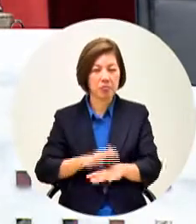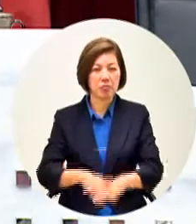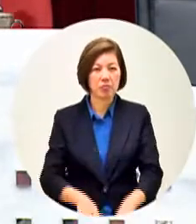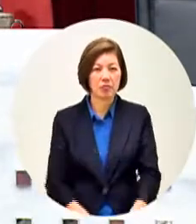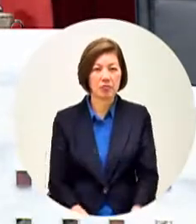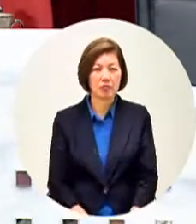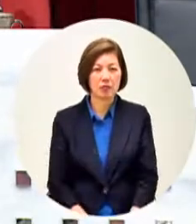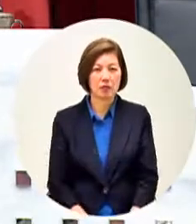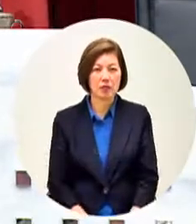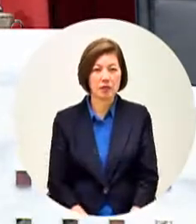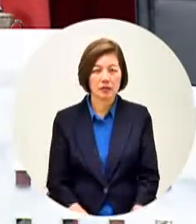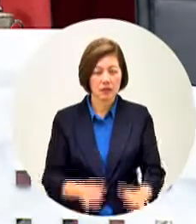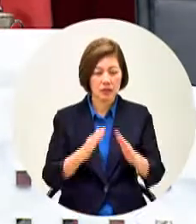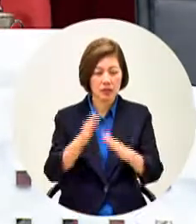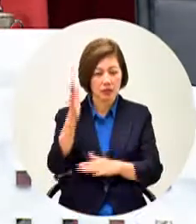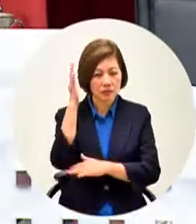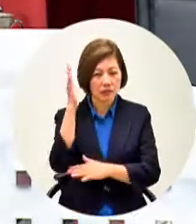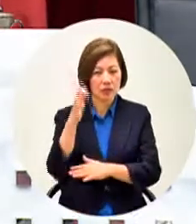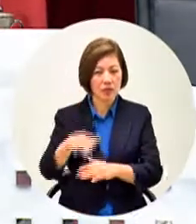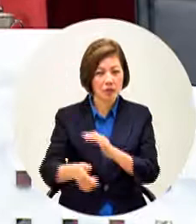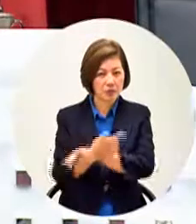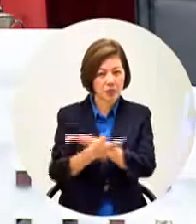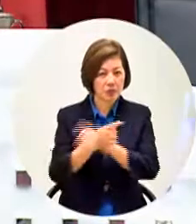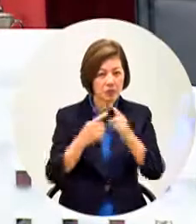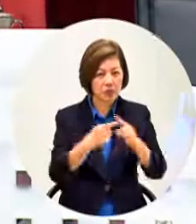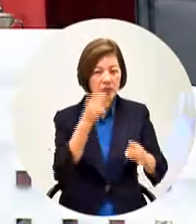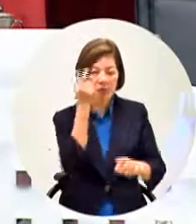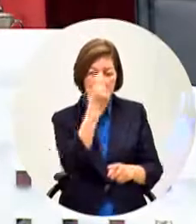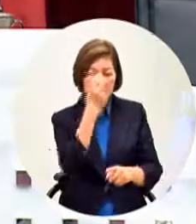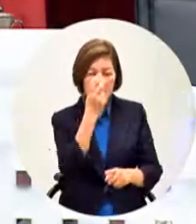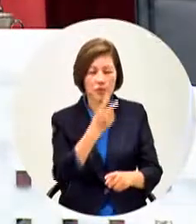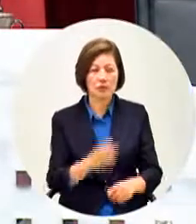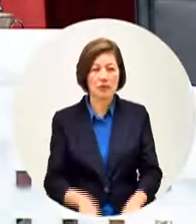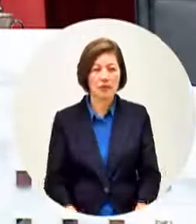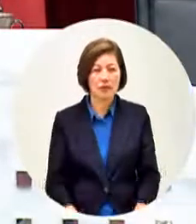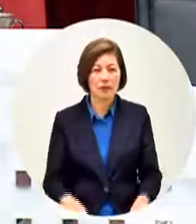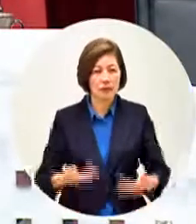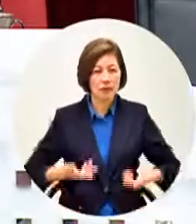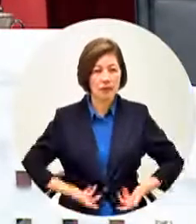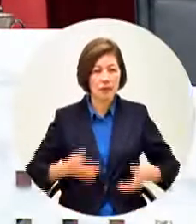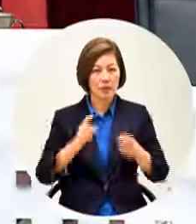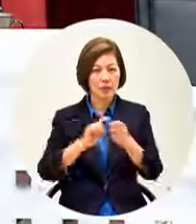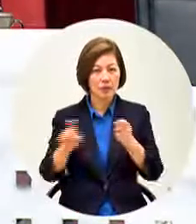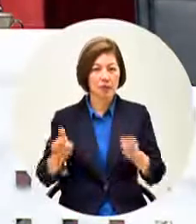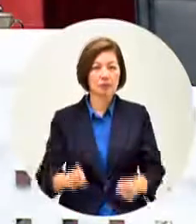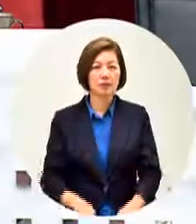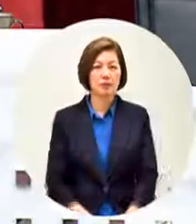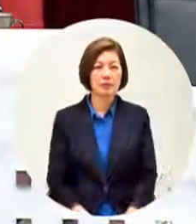请市府赶快来会刊处理。好，本席宣布休息10分钟。